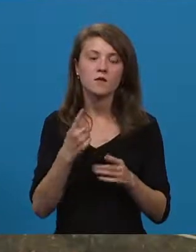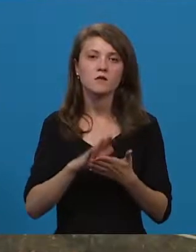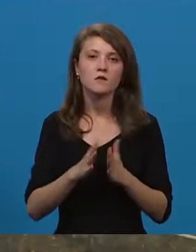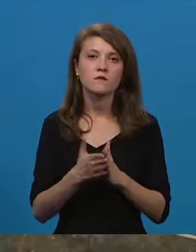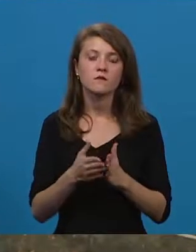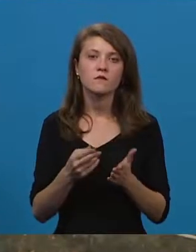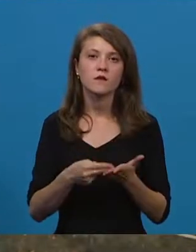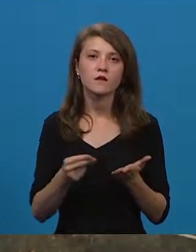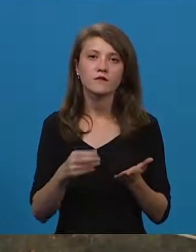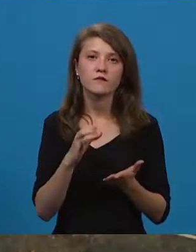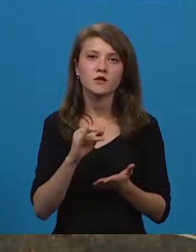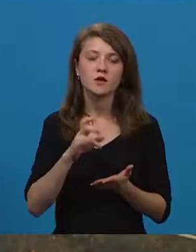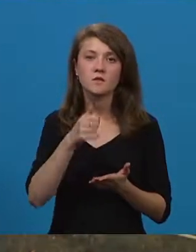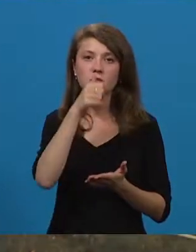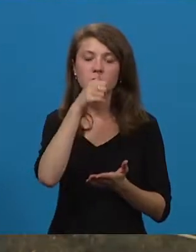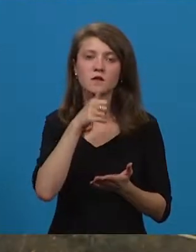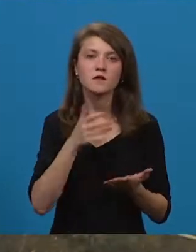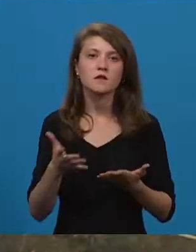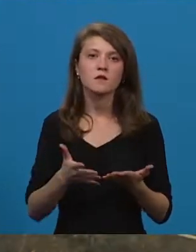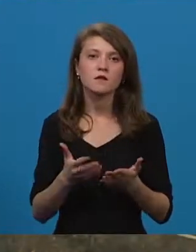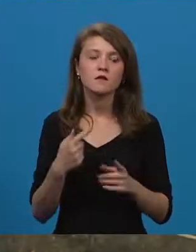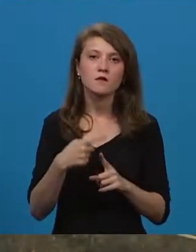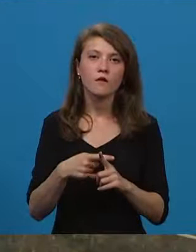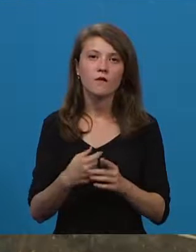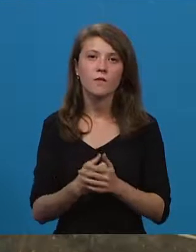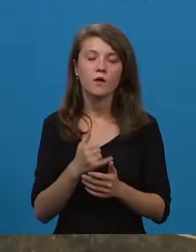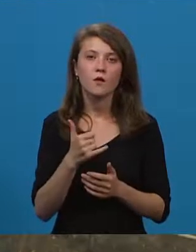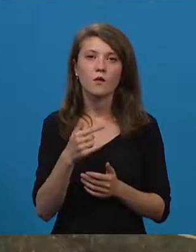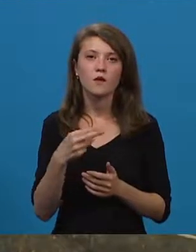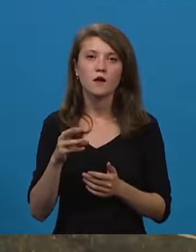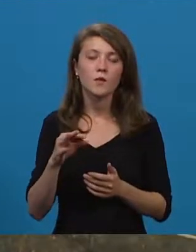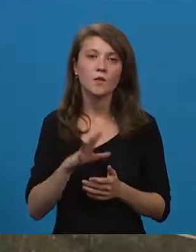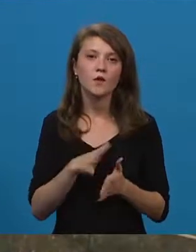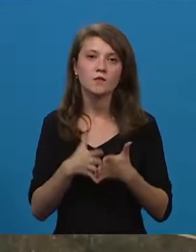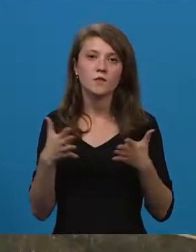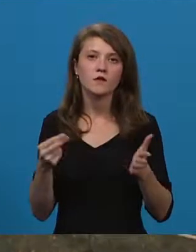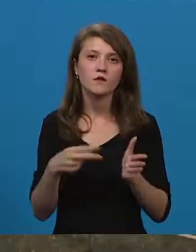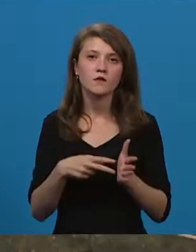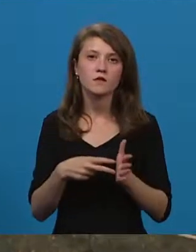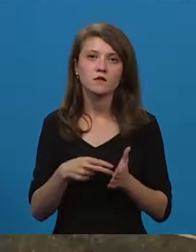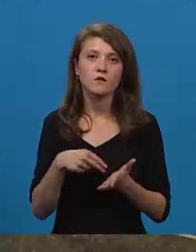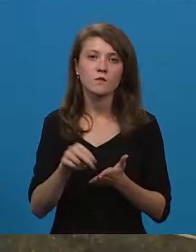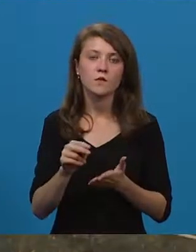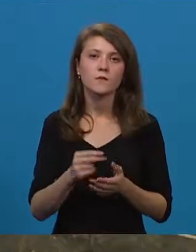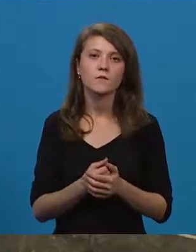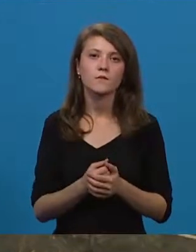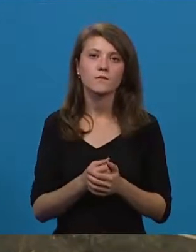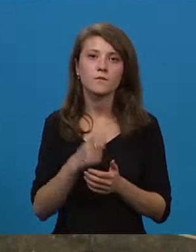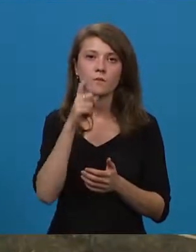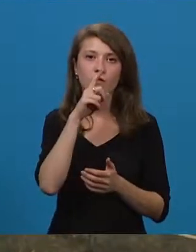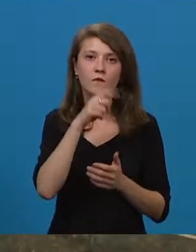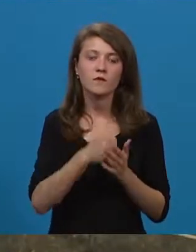січні місяці поточного року, яким додатковими угодами було збільшено вартість закупівлі пального до